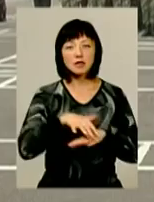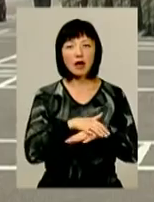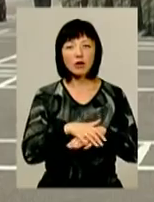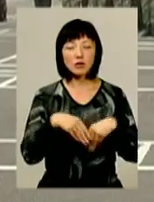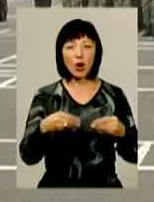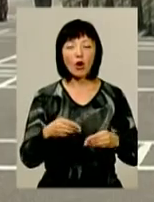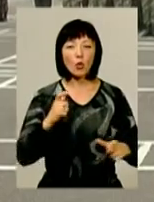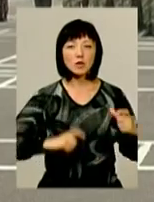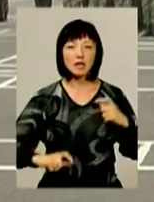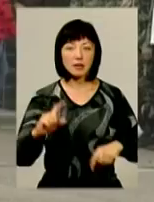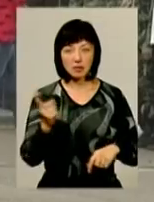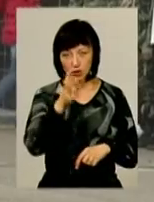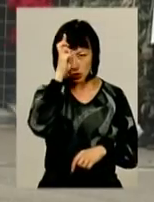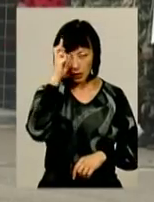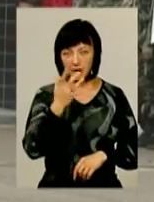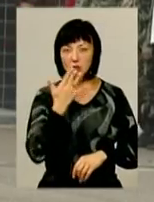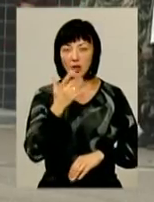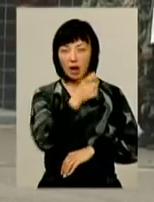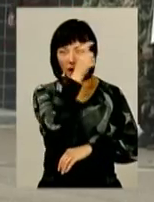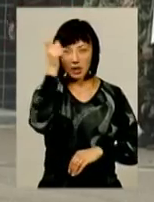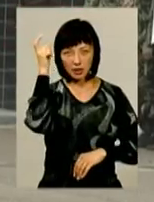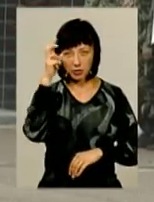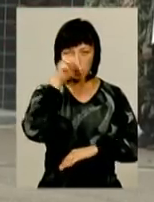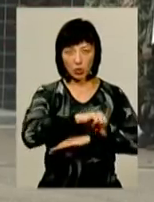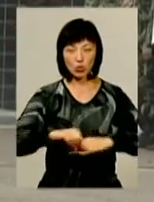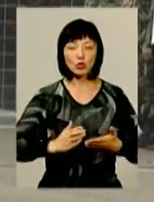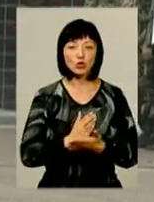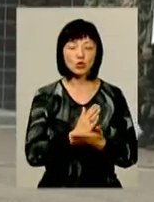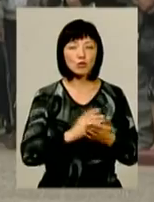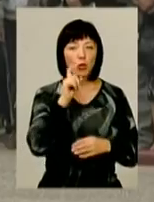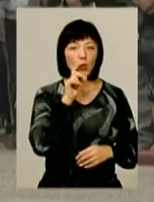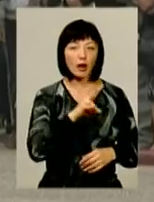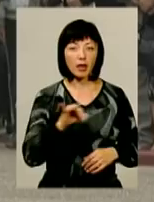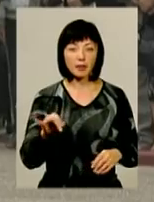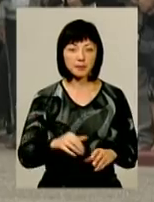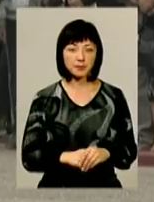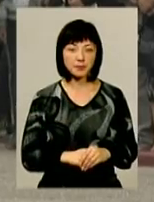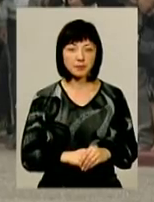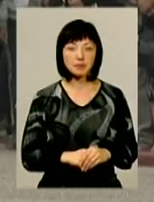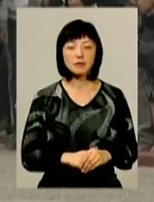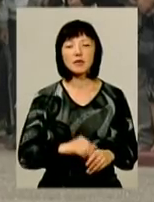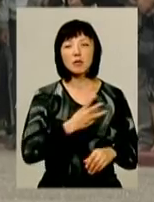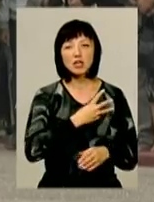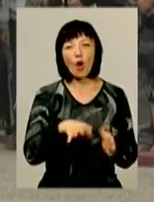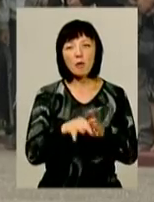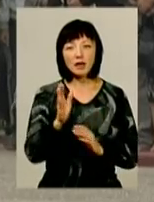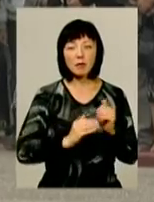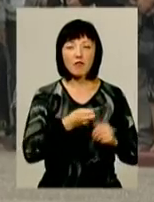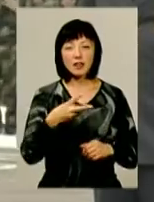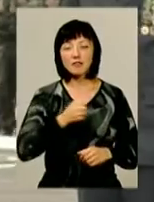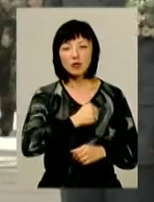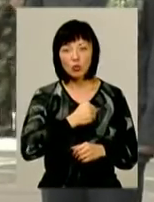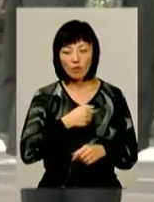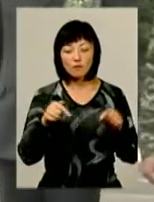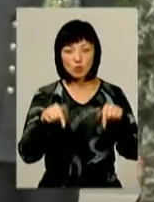склали курсанти єдиної в державі Національної академії Державної прикордонної служби імені Богдана Хмельницького. Бажаючих обрати професію військового